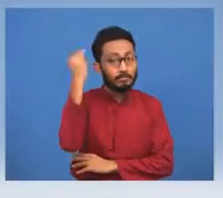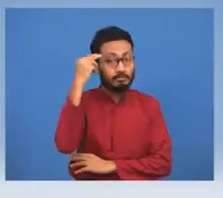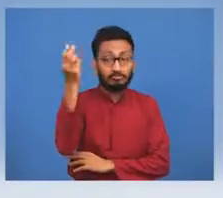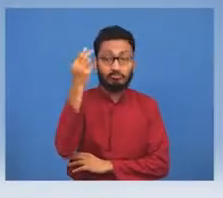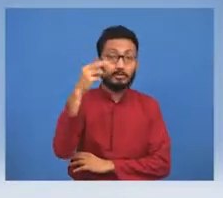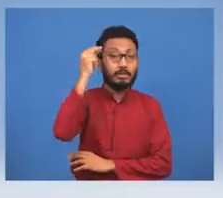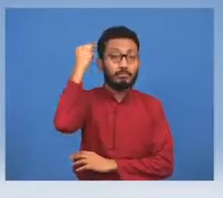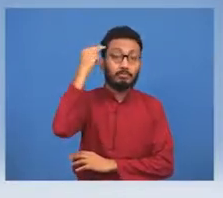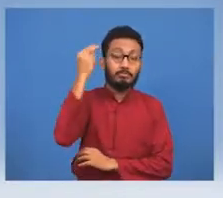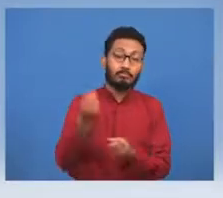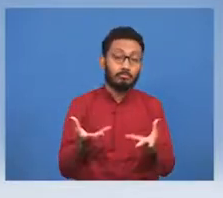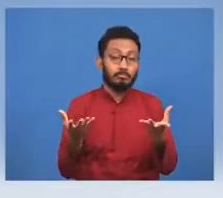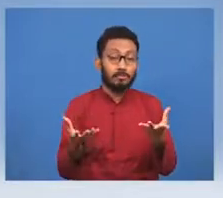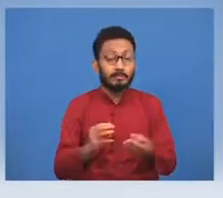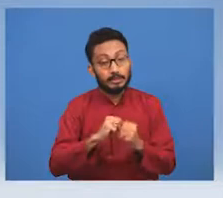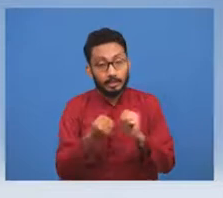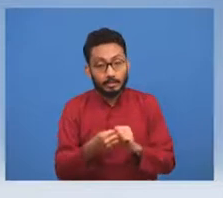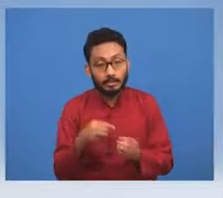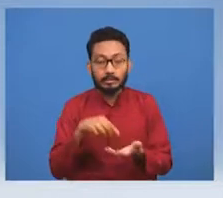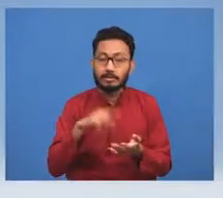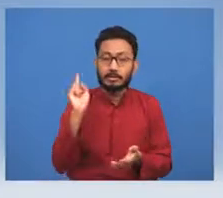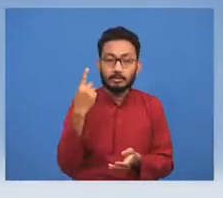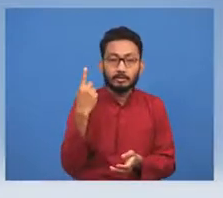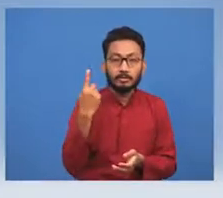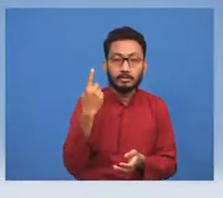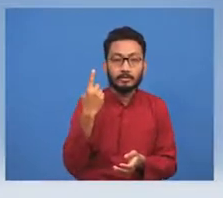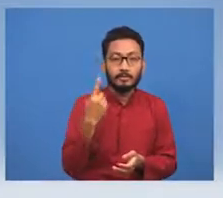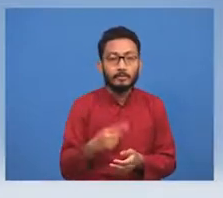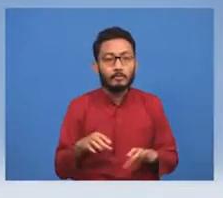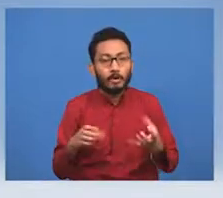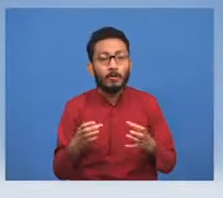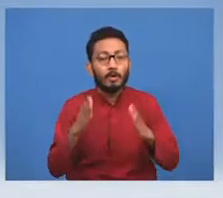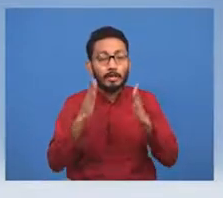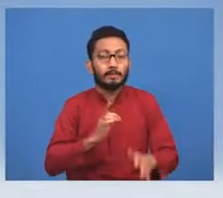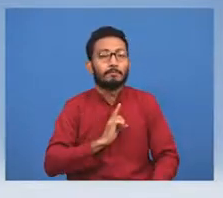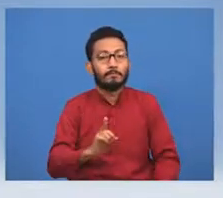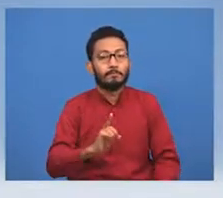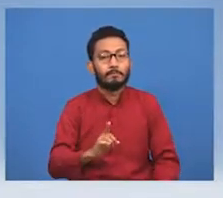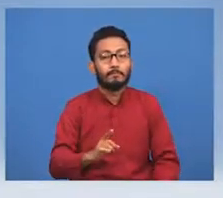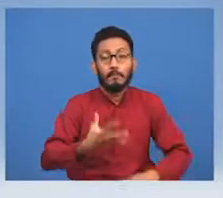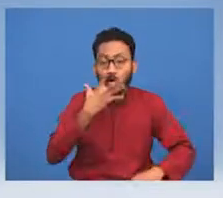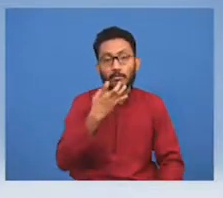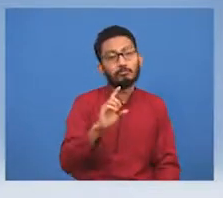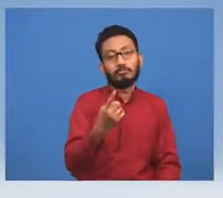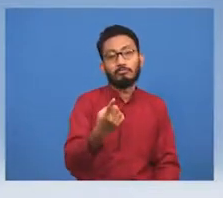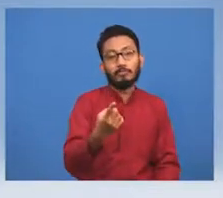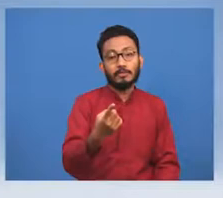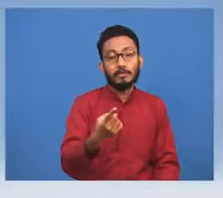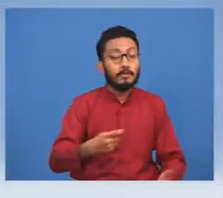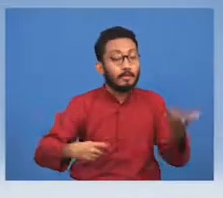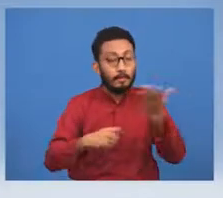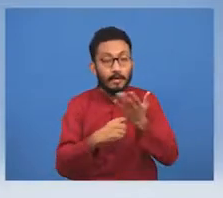Isu-isu sensitif ini dijentik oleh setengah pihak menimbulkan kemarahan terhadap umat Islam. Ditambah lagi